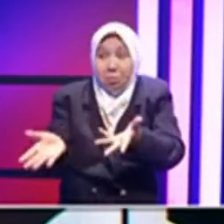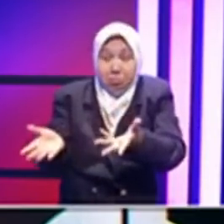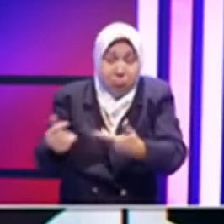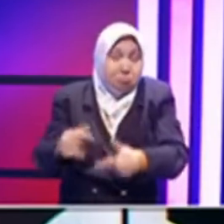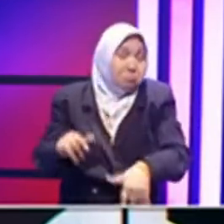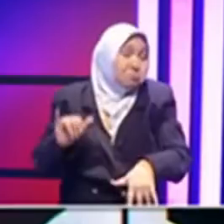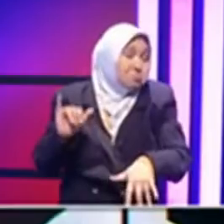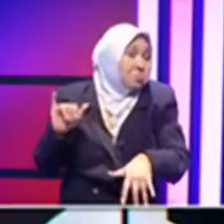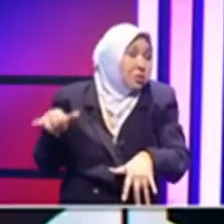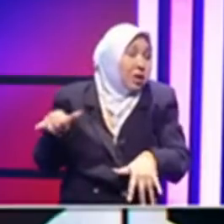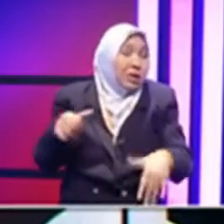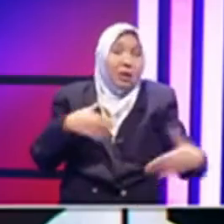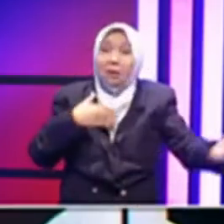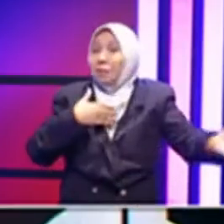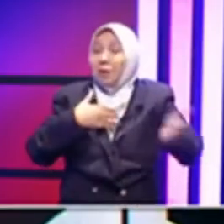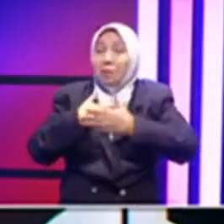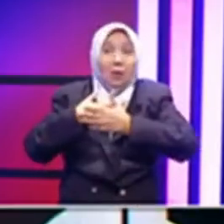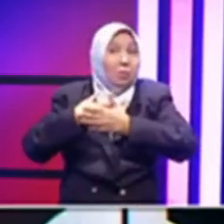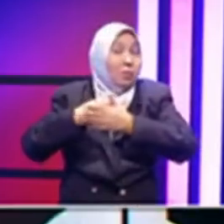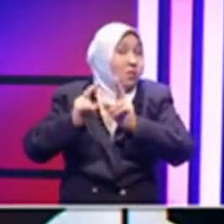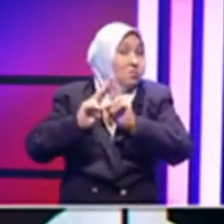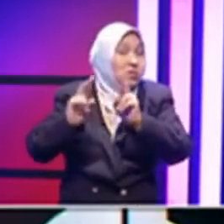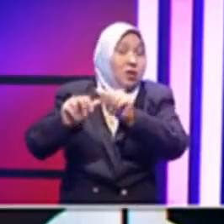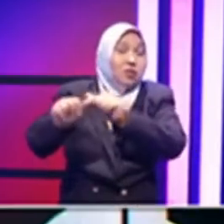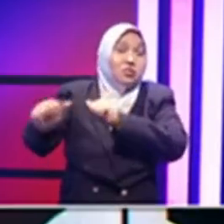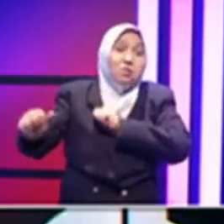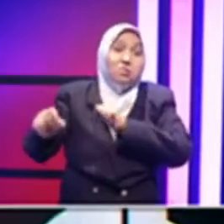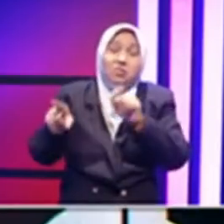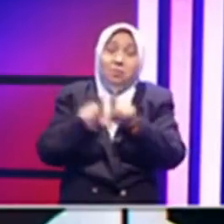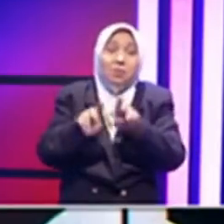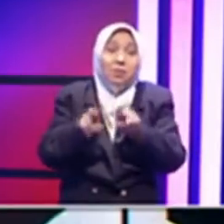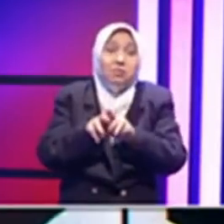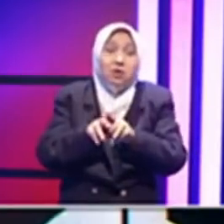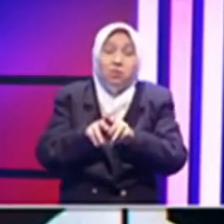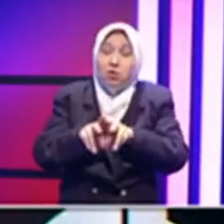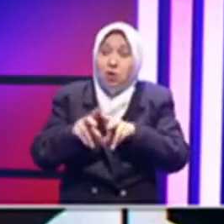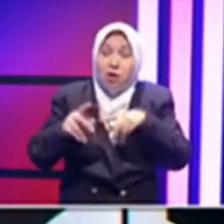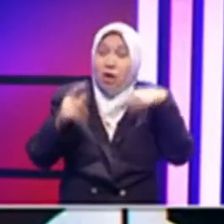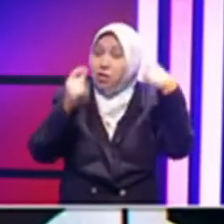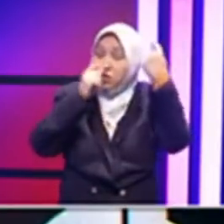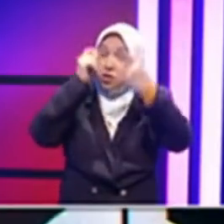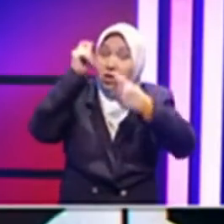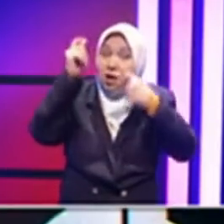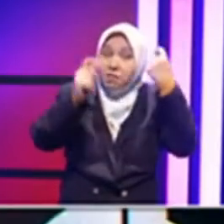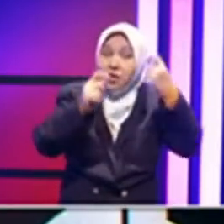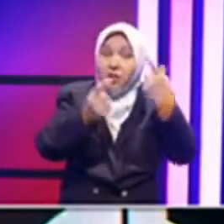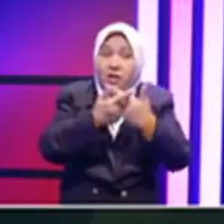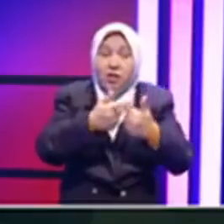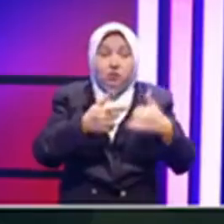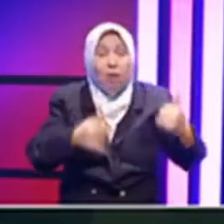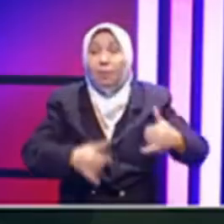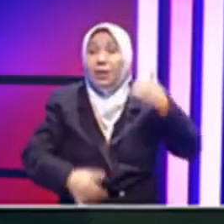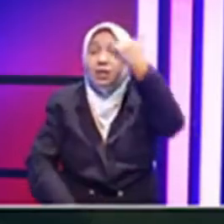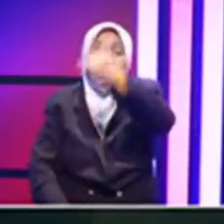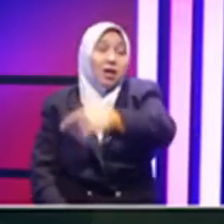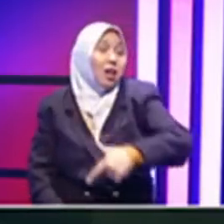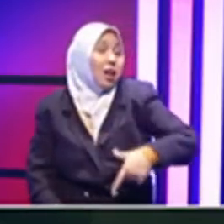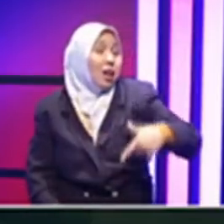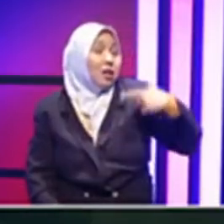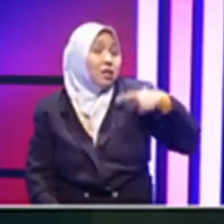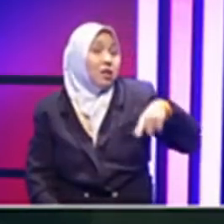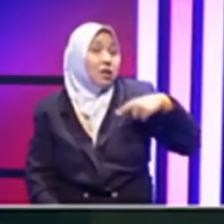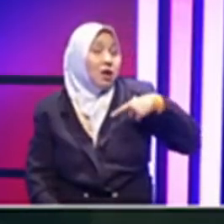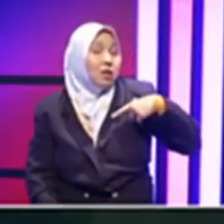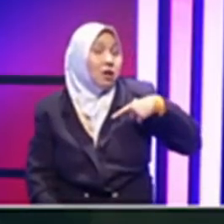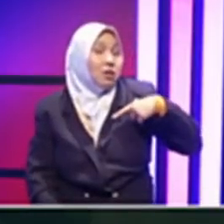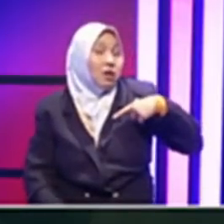satu pengembalian yang jauh. Dia lebih kurang macam orang dah travel panjang Ustaz ya, daripada sini dah pergi ke London, kemudian akan